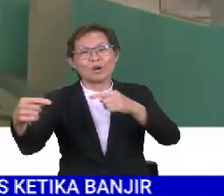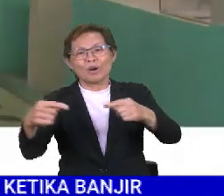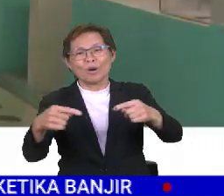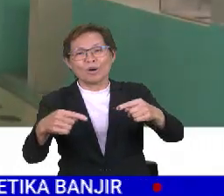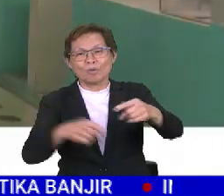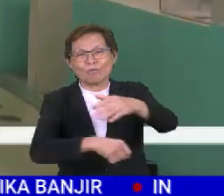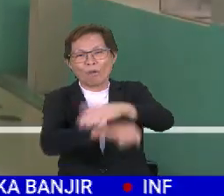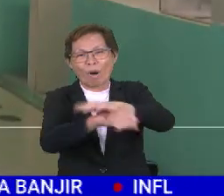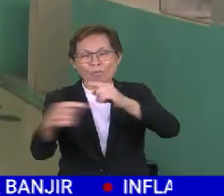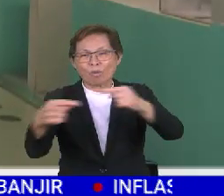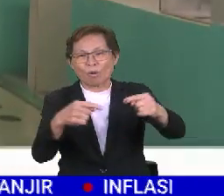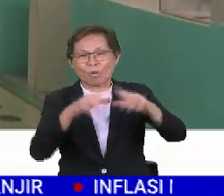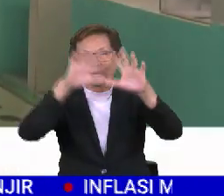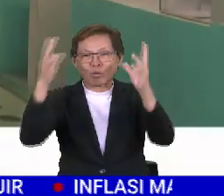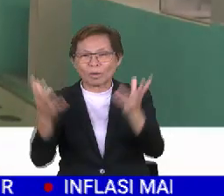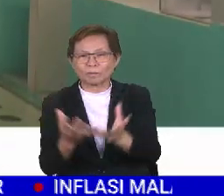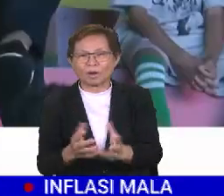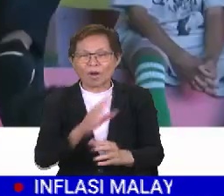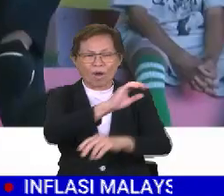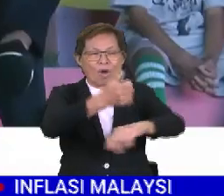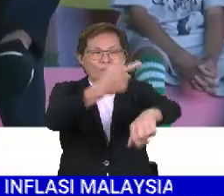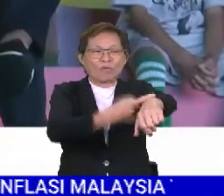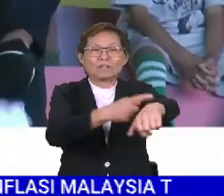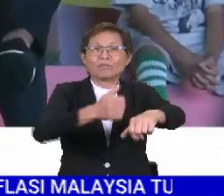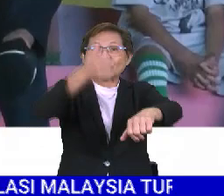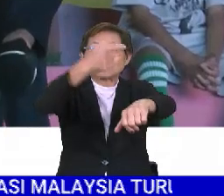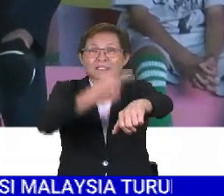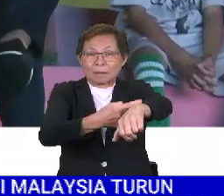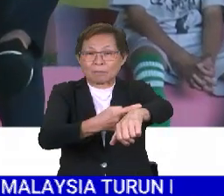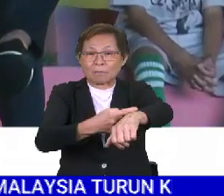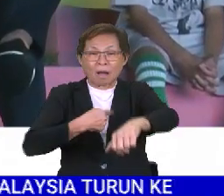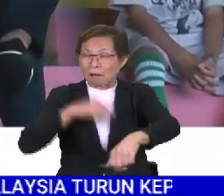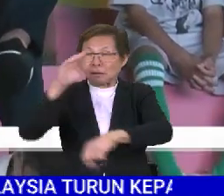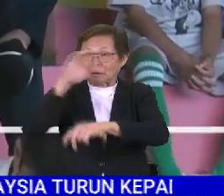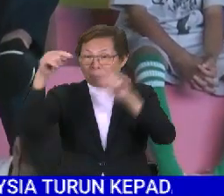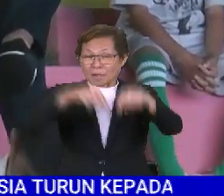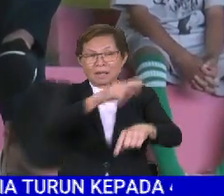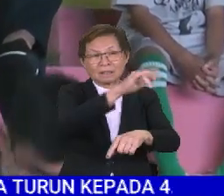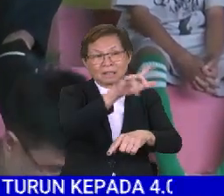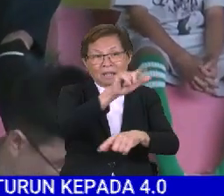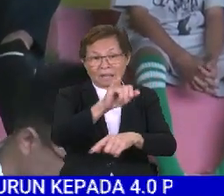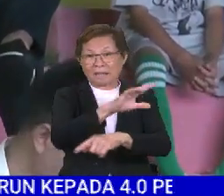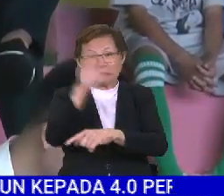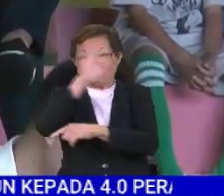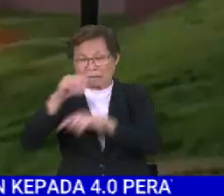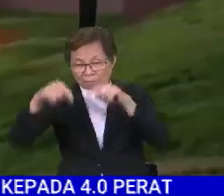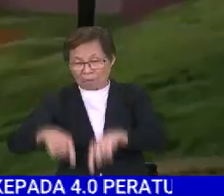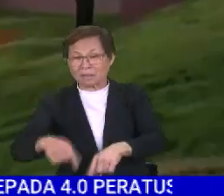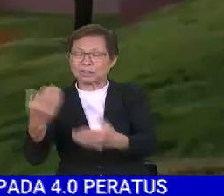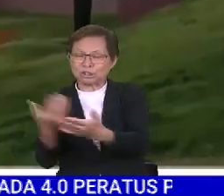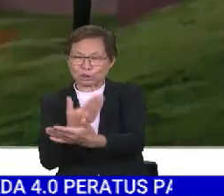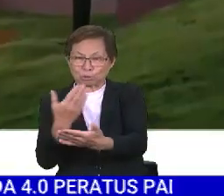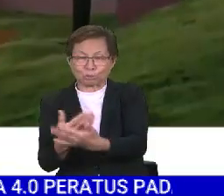is very good. First time I come to here. I come to sometimes in Nilai, but I never come to here. This is very good, beautiful, no? New.